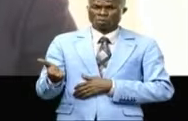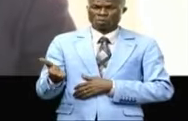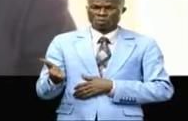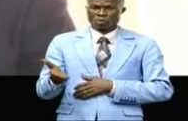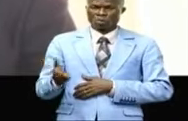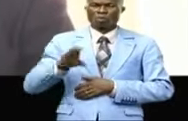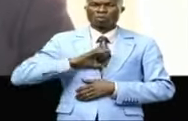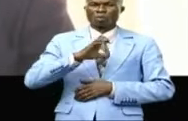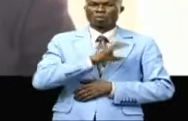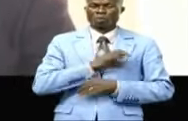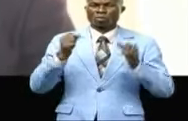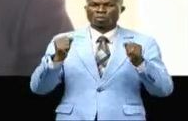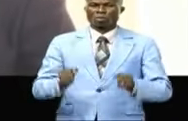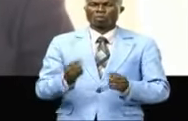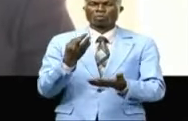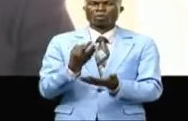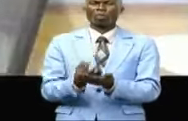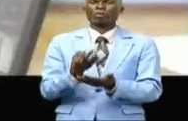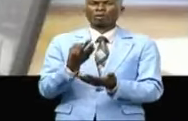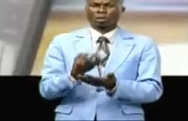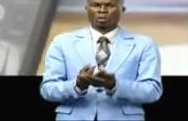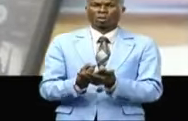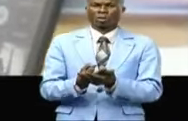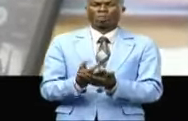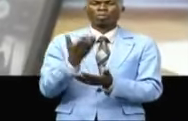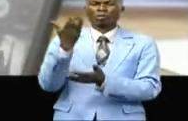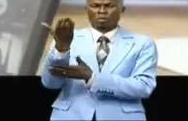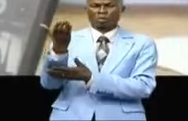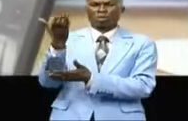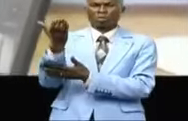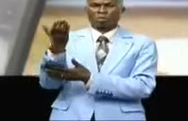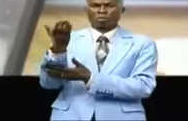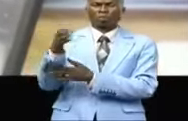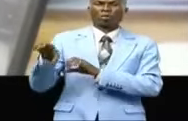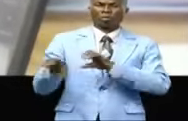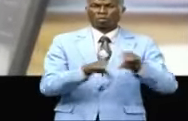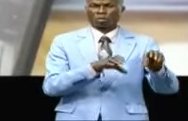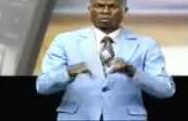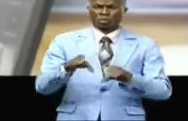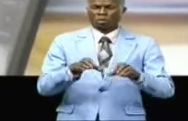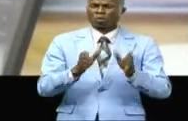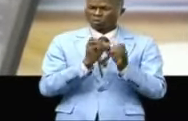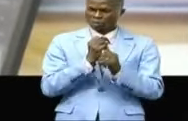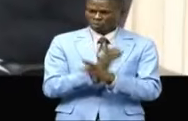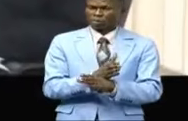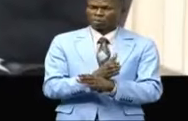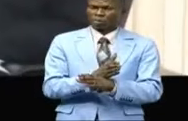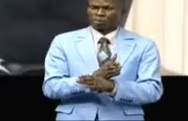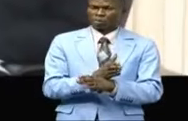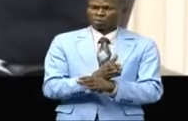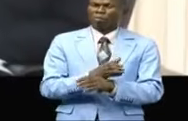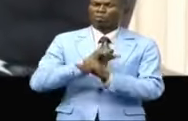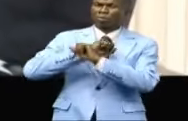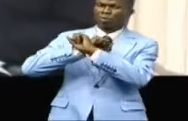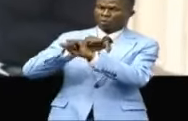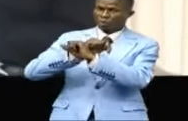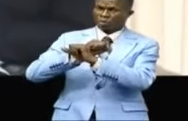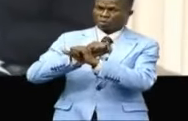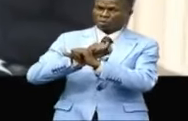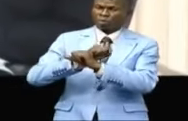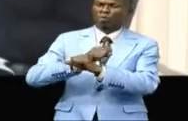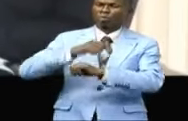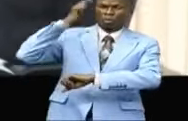le comité de stabilité financière a recommandé que des actions appropriées de sauvegarde soient entreprises au